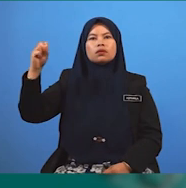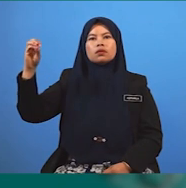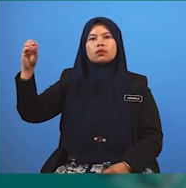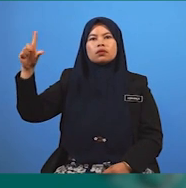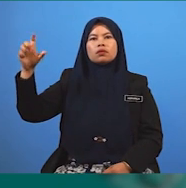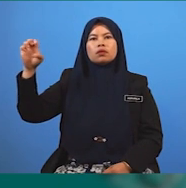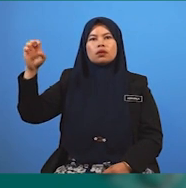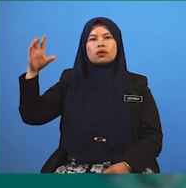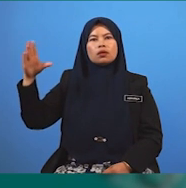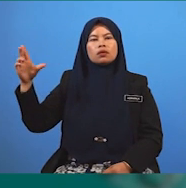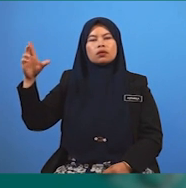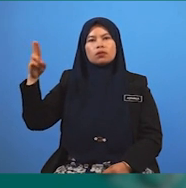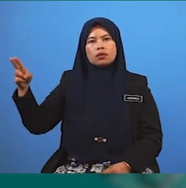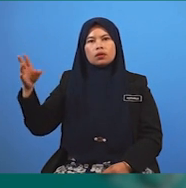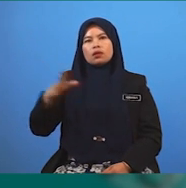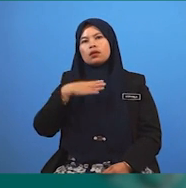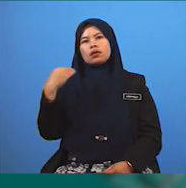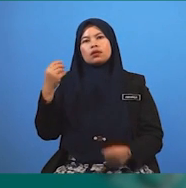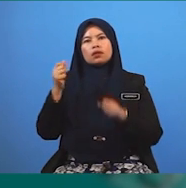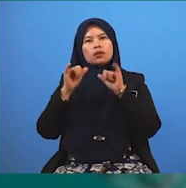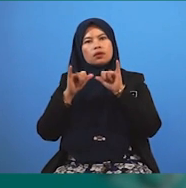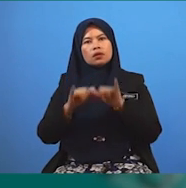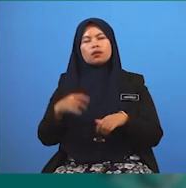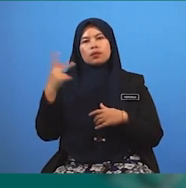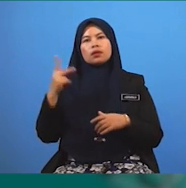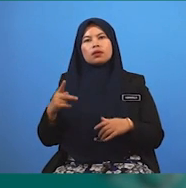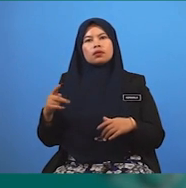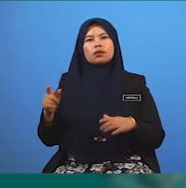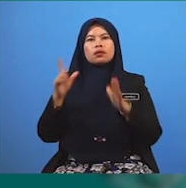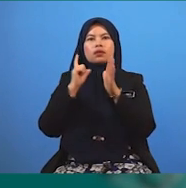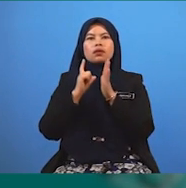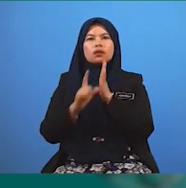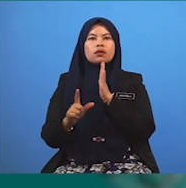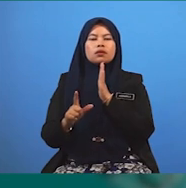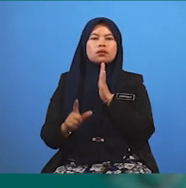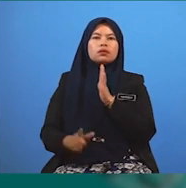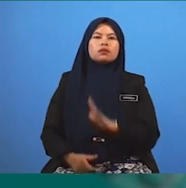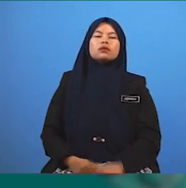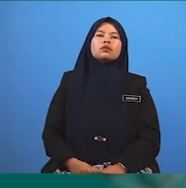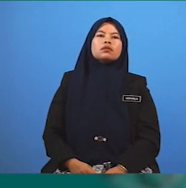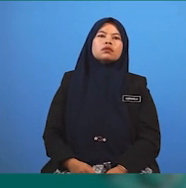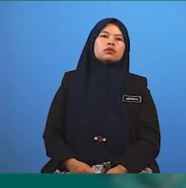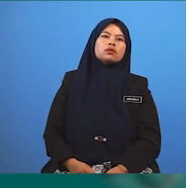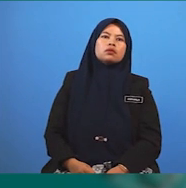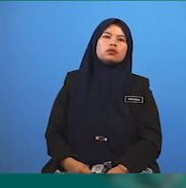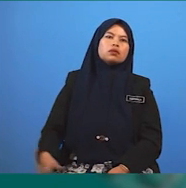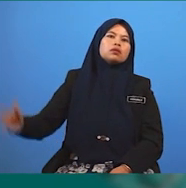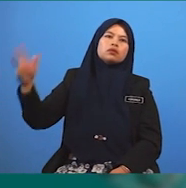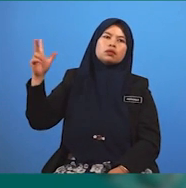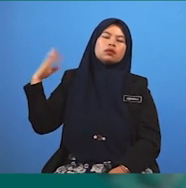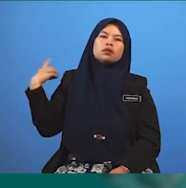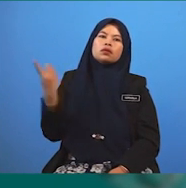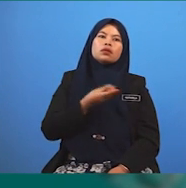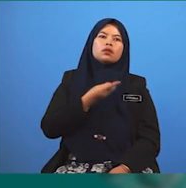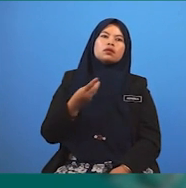segala amalan kita akan dinilai untuk diberi ganjaran atau azab. Yang ketiga, kita